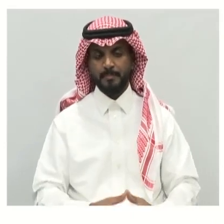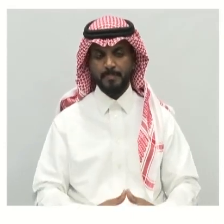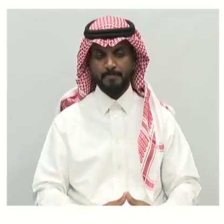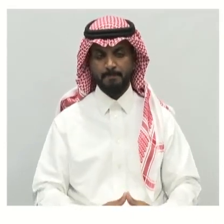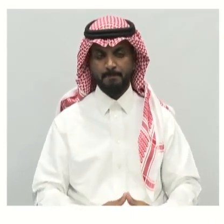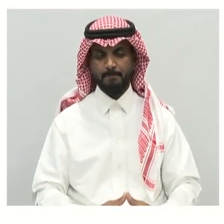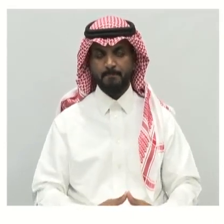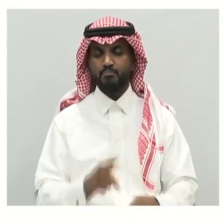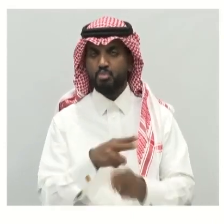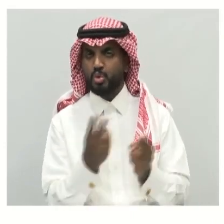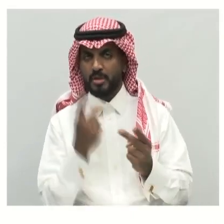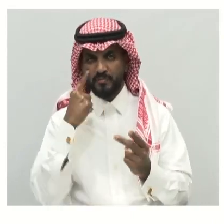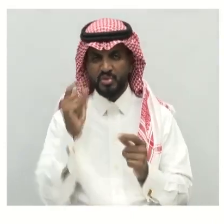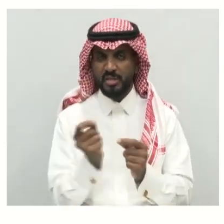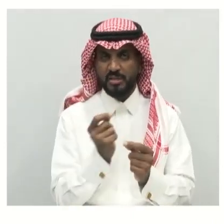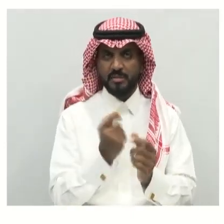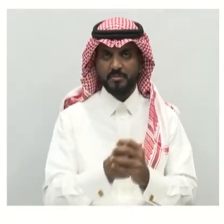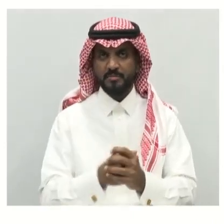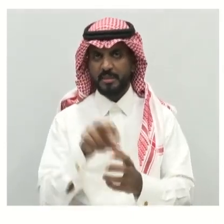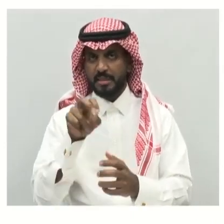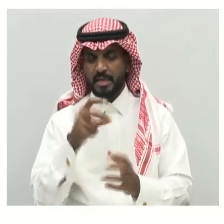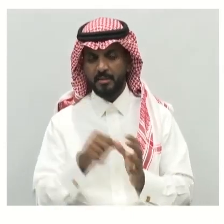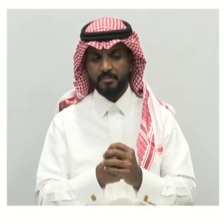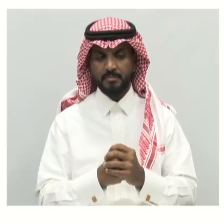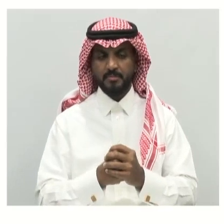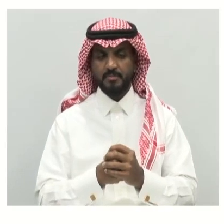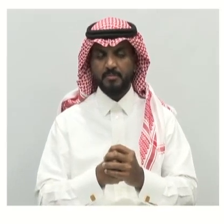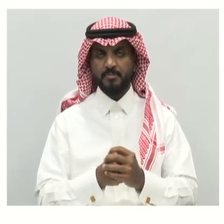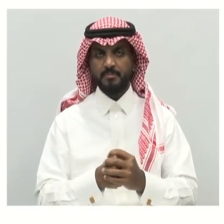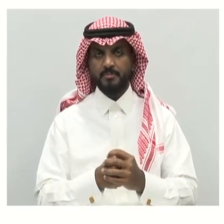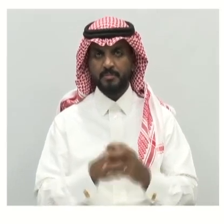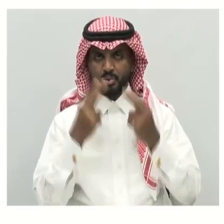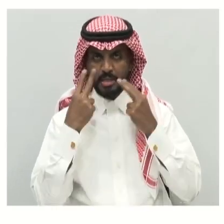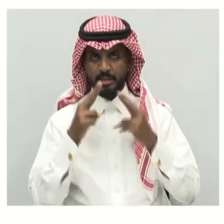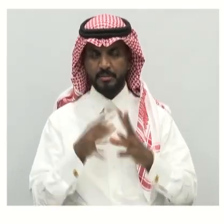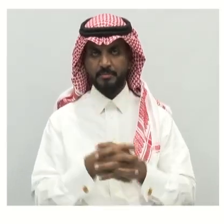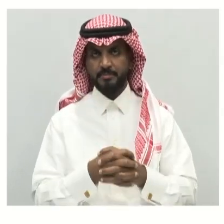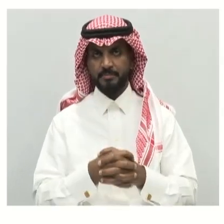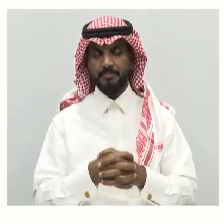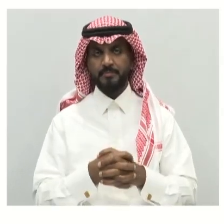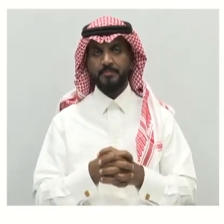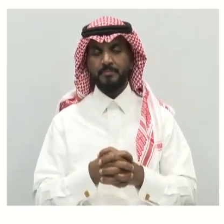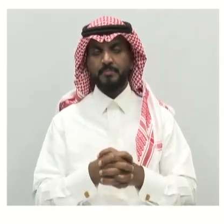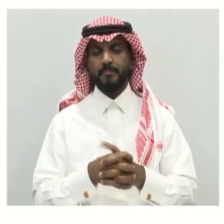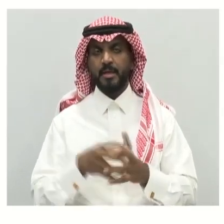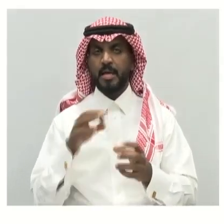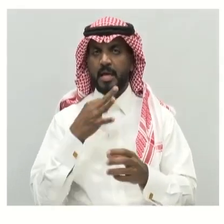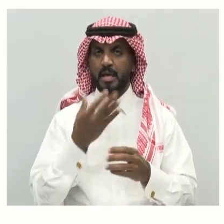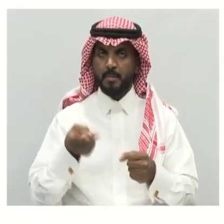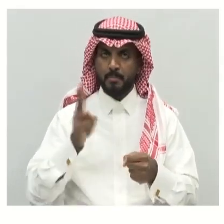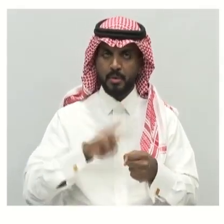اختلف شكلها في هاتين الكلمتين نشاهد جيدا نقرا مره